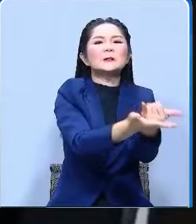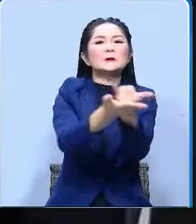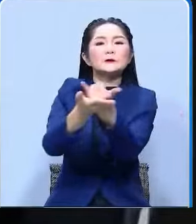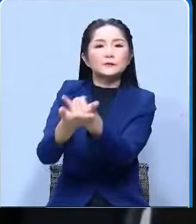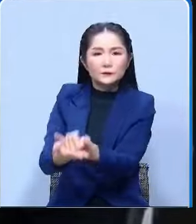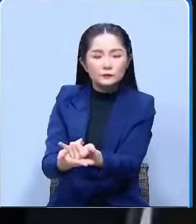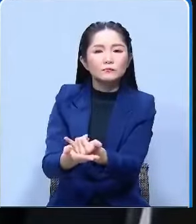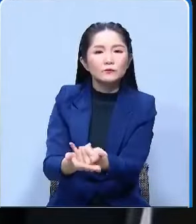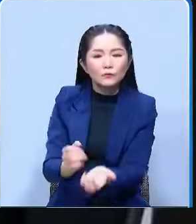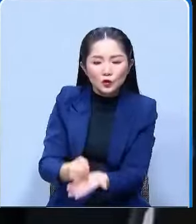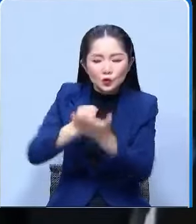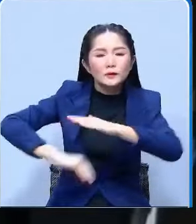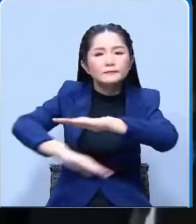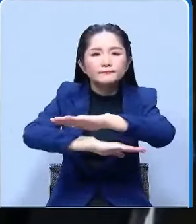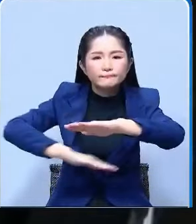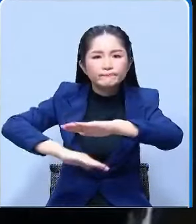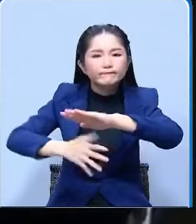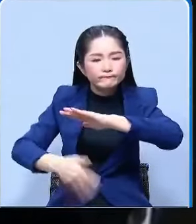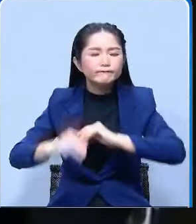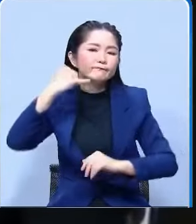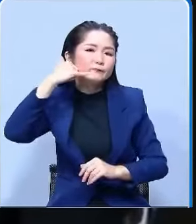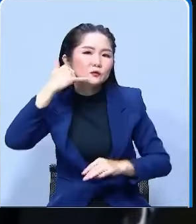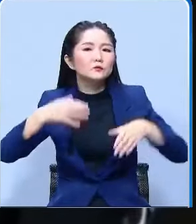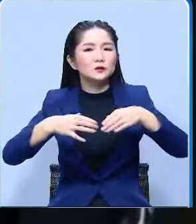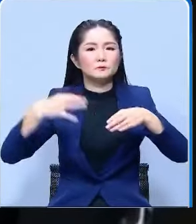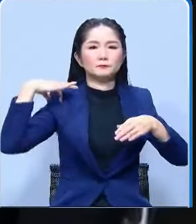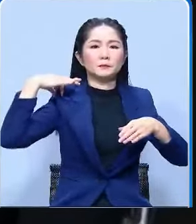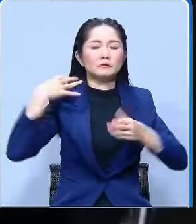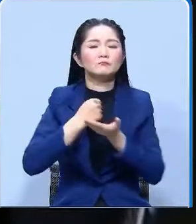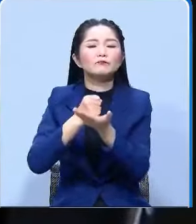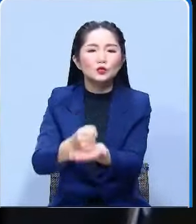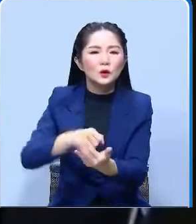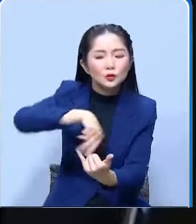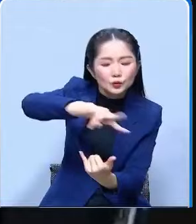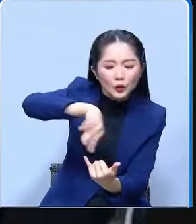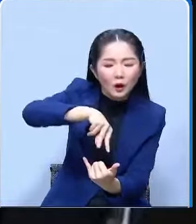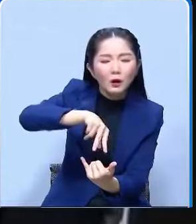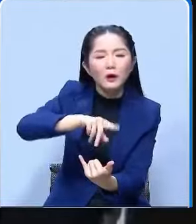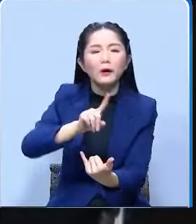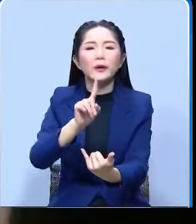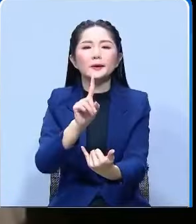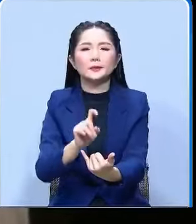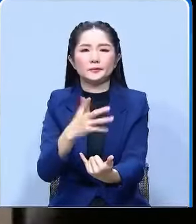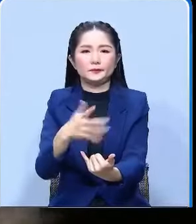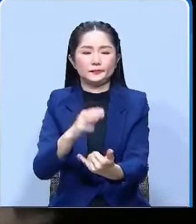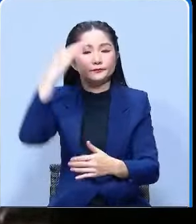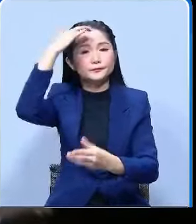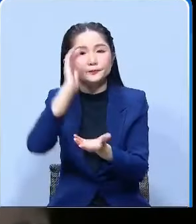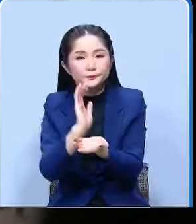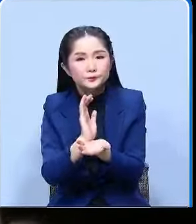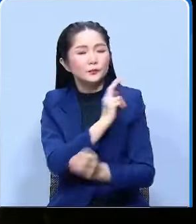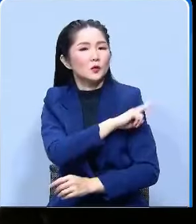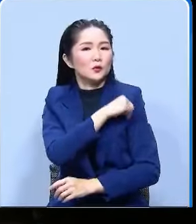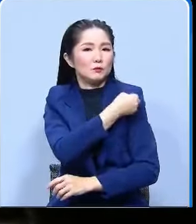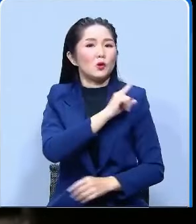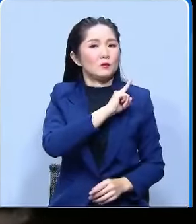ก็ปฐมพยาบาลเบื้องต้นก่อนแจ้งเจ้าหน้าที่มาตรวจสอบก็พบว่าเสียชีวิตแล้วนะคะซึ่งตำรวจและแพทย์เวรได้ส่งร่างของผู้ตายไปยัง